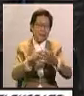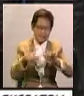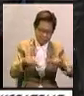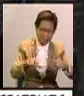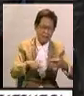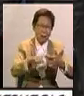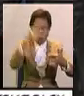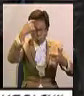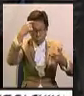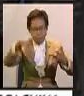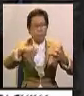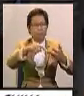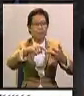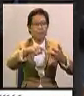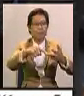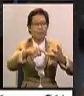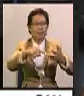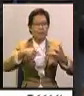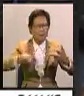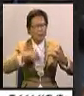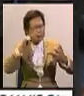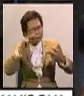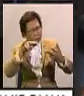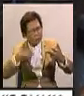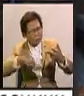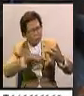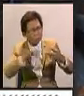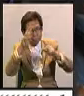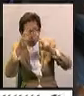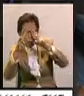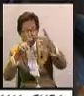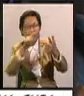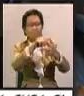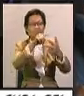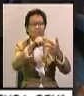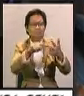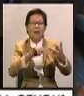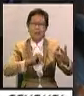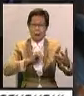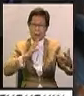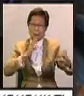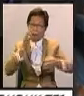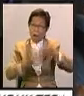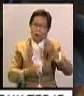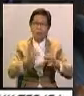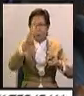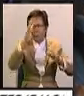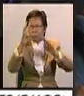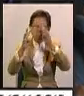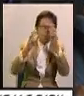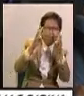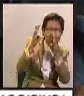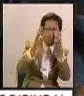kecergasan minda, dan kita tengok dia punya kreativiti. Saya kata kalau kreativiti